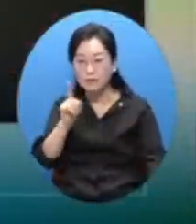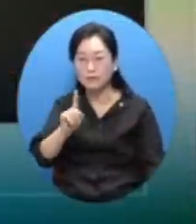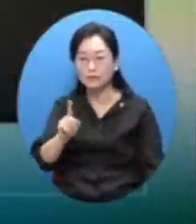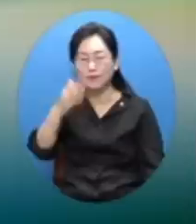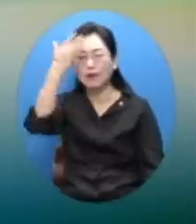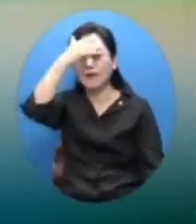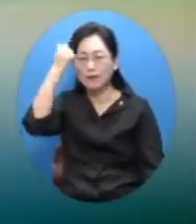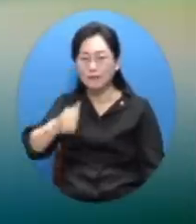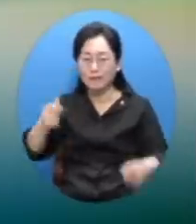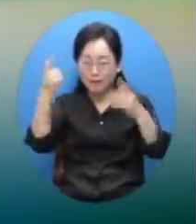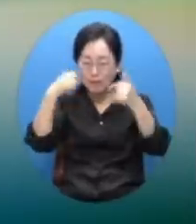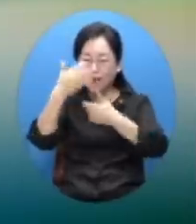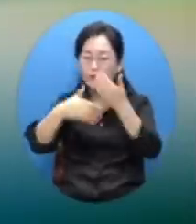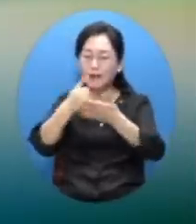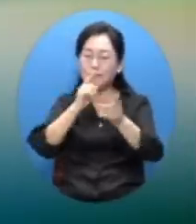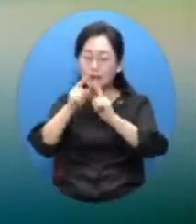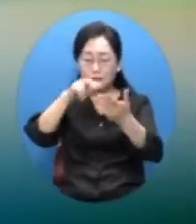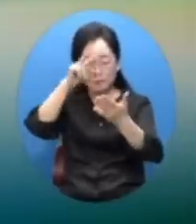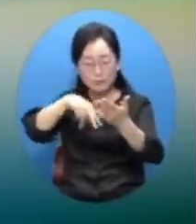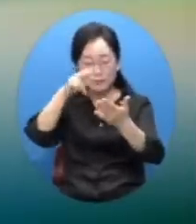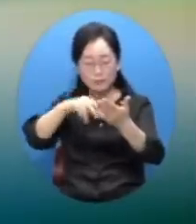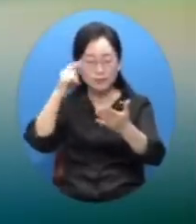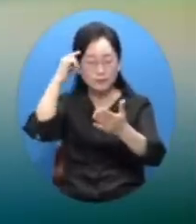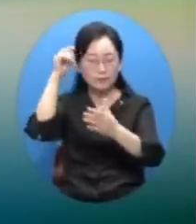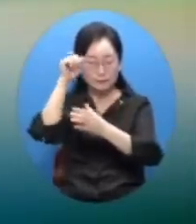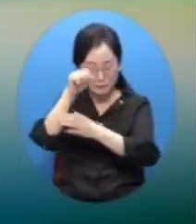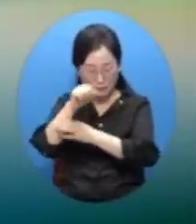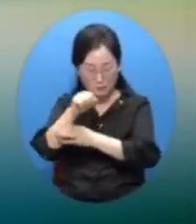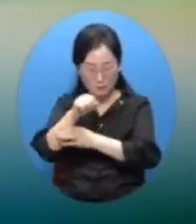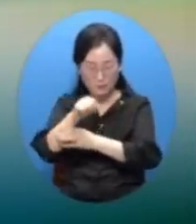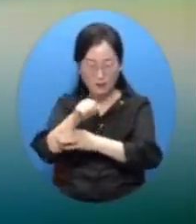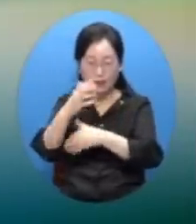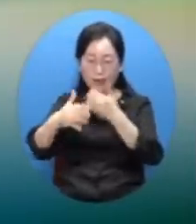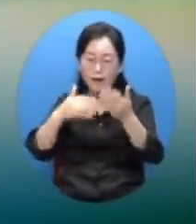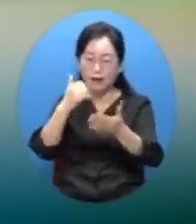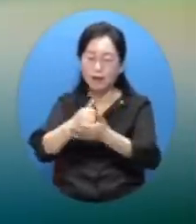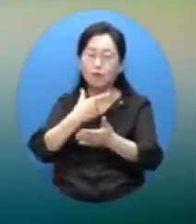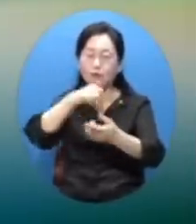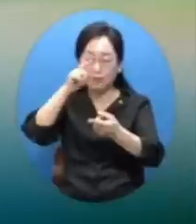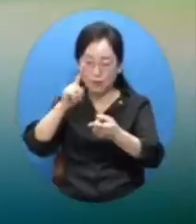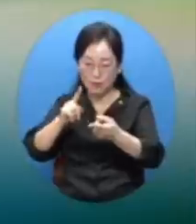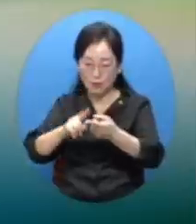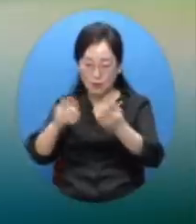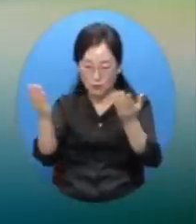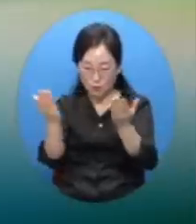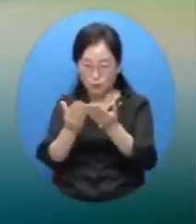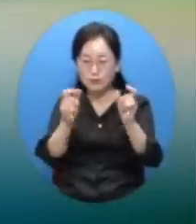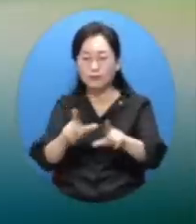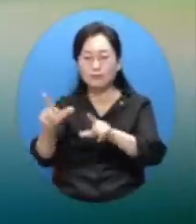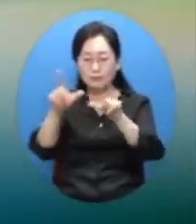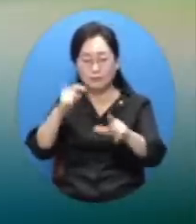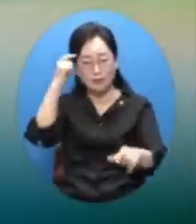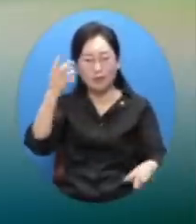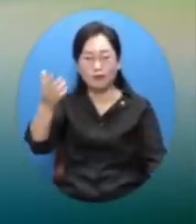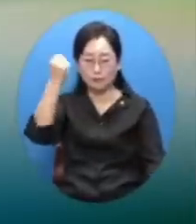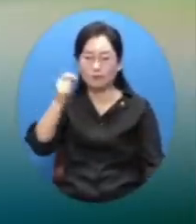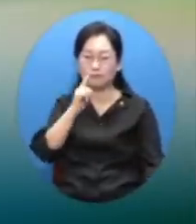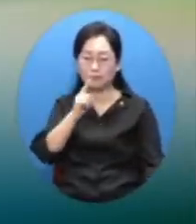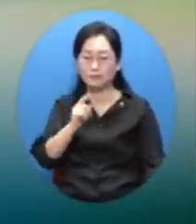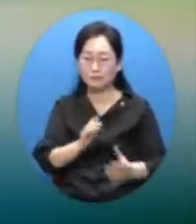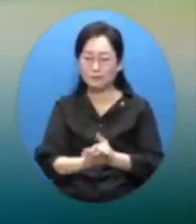할아버지께서 항상 하나님의 말씀을 묵상하는 생활 속에서 모든 것을 하나님의 뜻대로 한다는 신념을 가지셨다고 말하기도